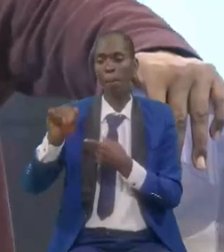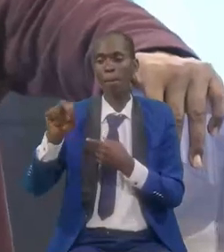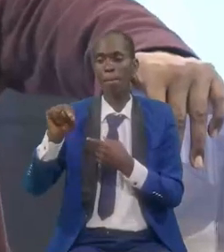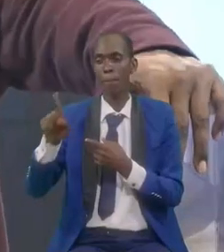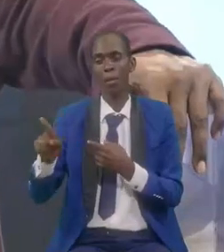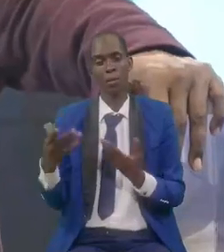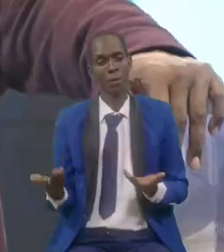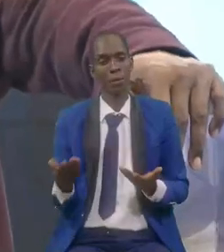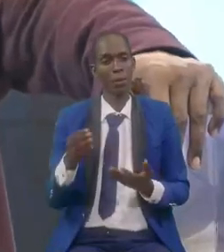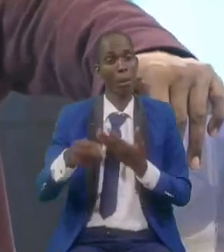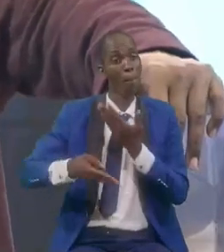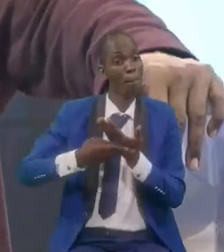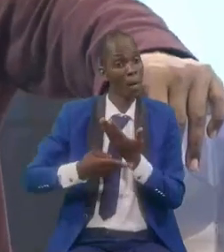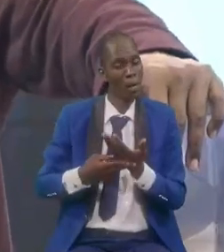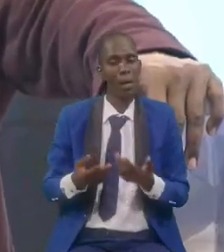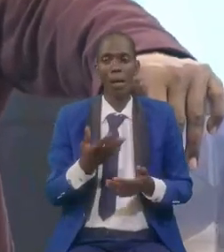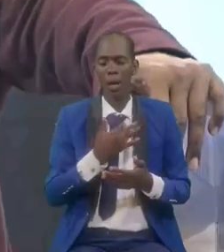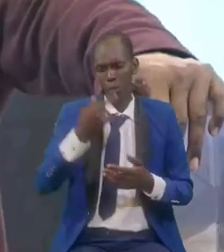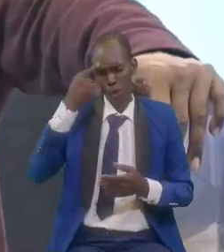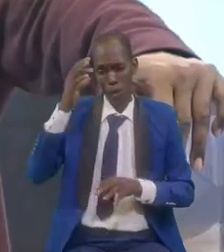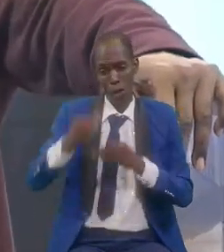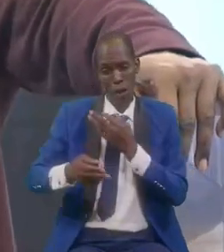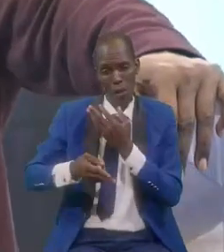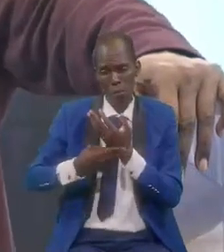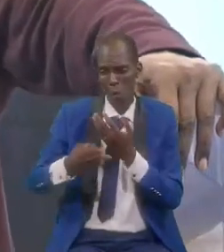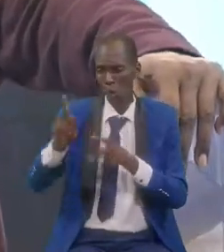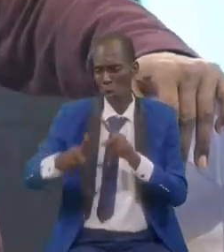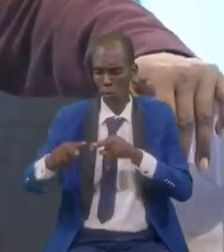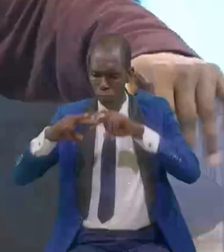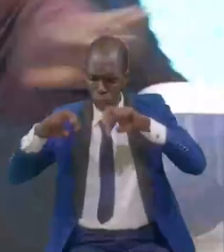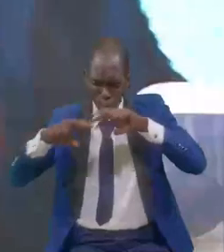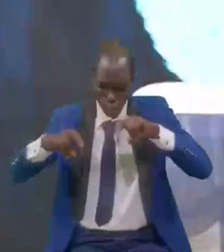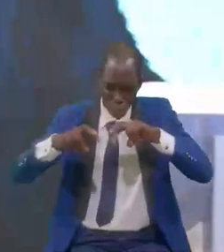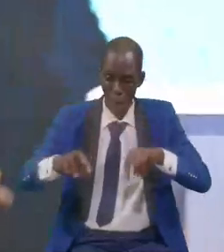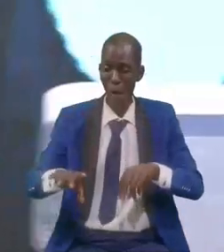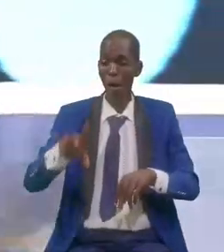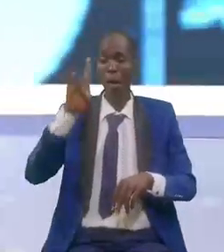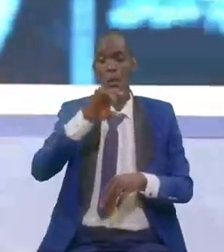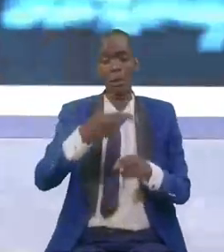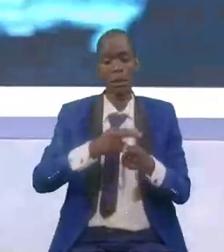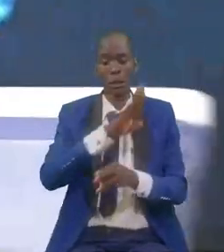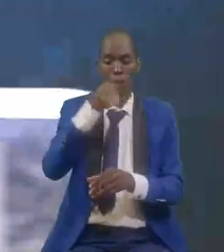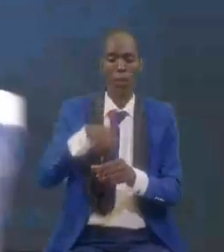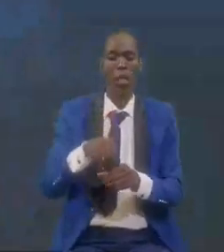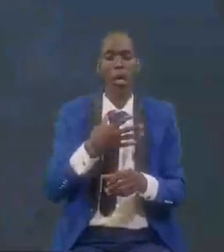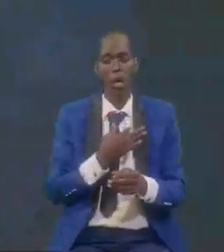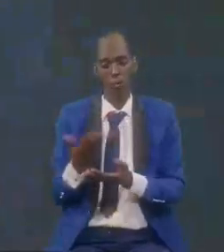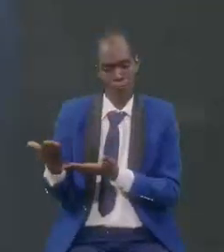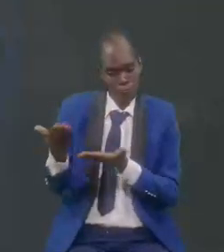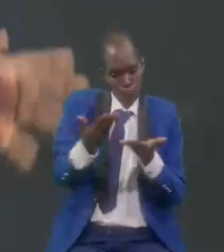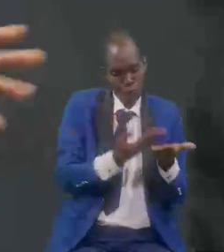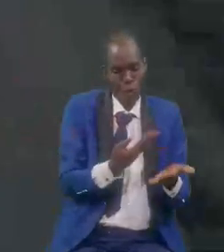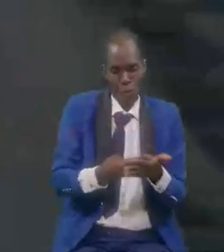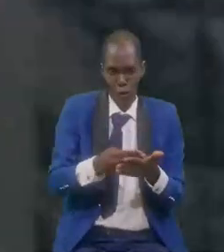nom, quand ils vont commencer à vérifier, on peut trouver ça, que c'est lui qui était impliqué. Il t'amène ça et il te